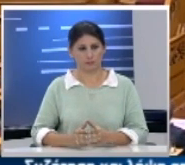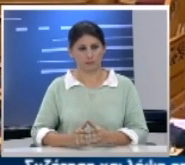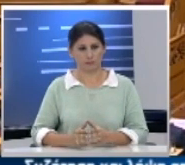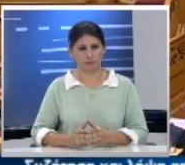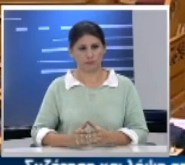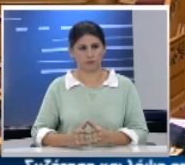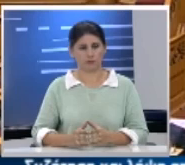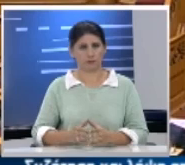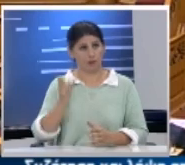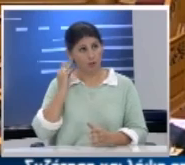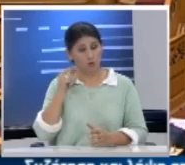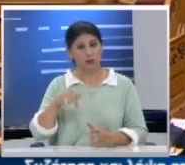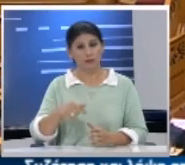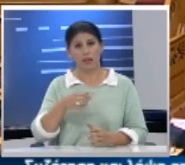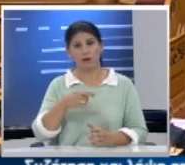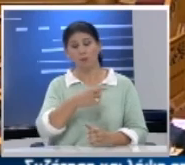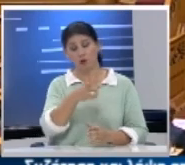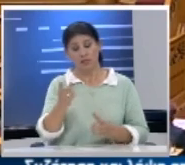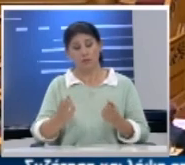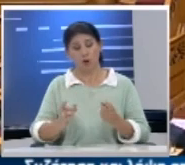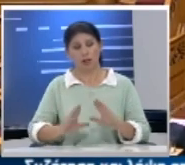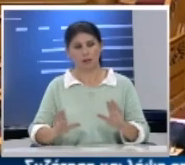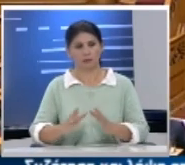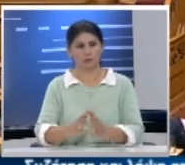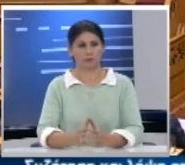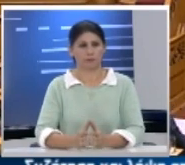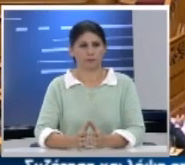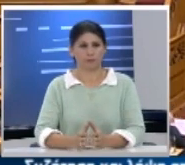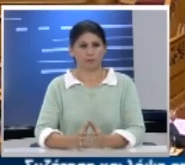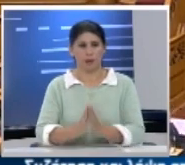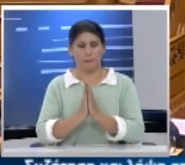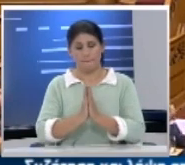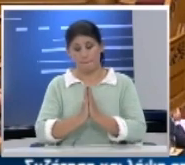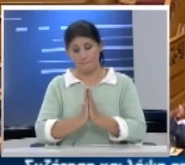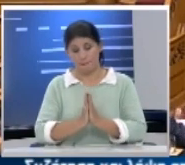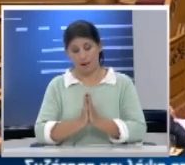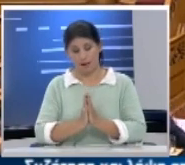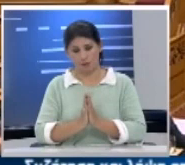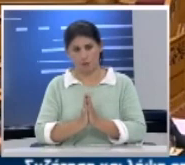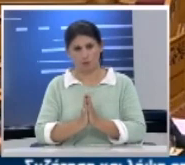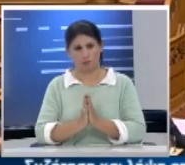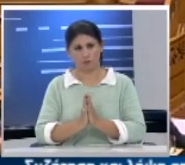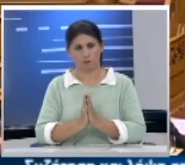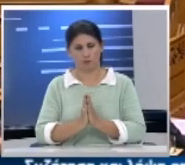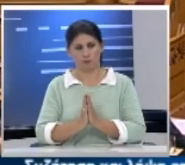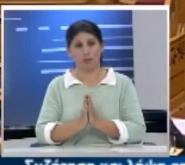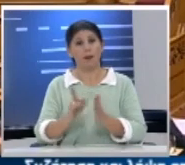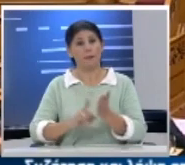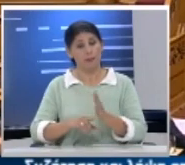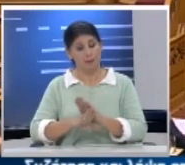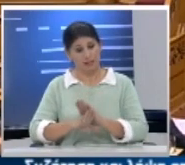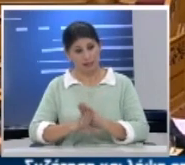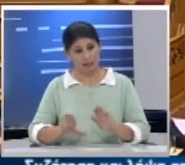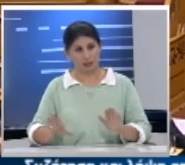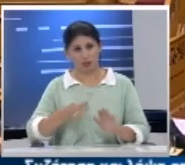παρά το προπέτασμα καπνού ή για να μπορέσετε να... Κύριε Τζανακόπλε, σας παρακαλώ πάρα πολύ, έχετε ξεπεράσει